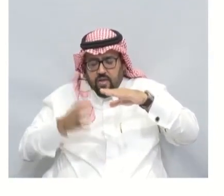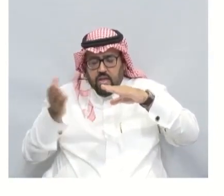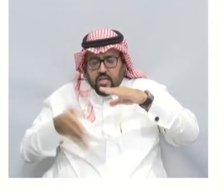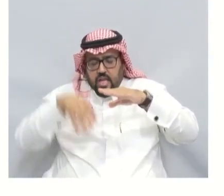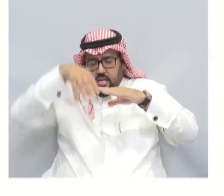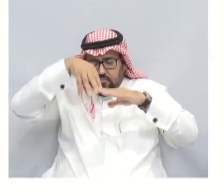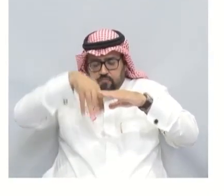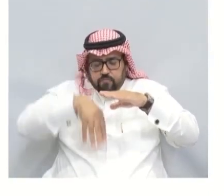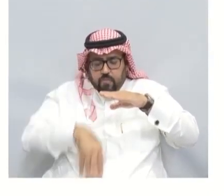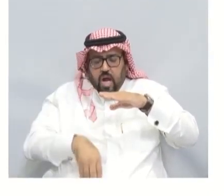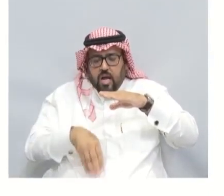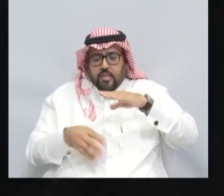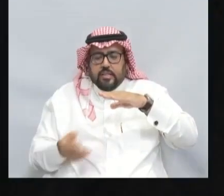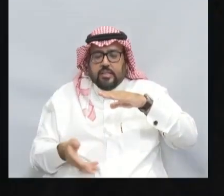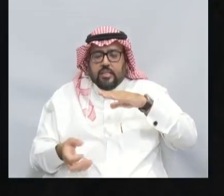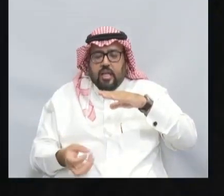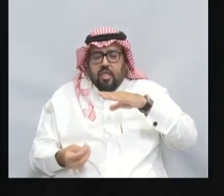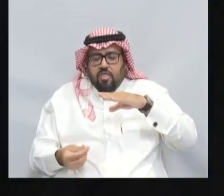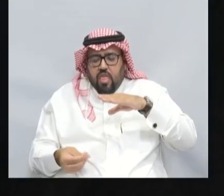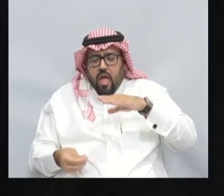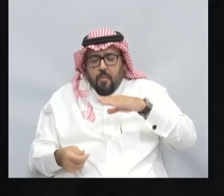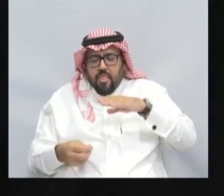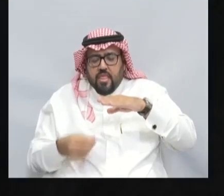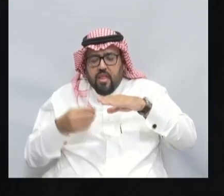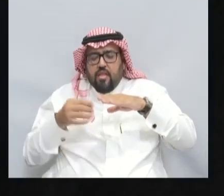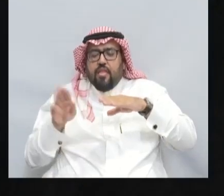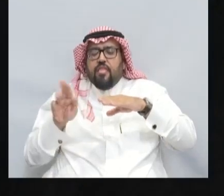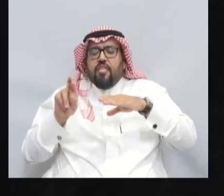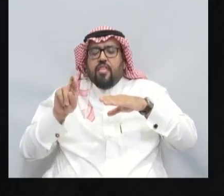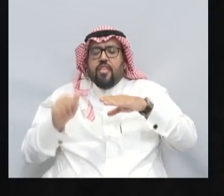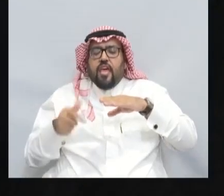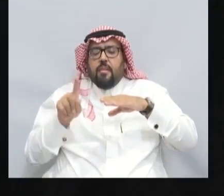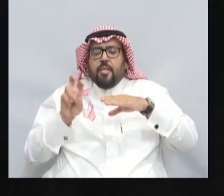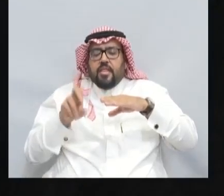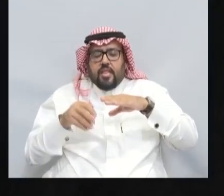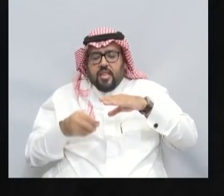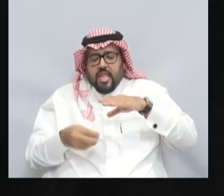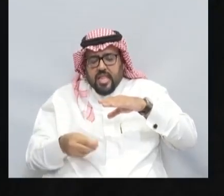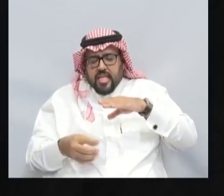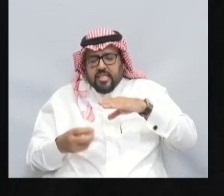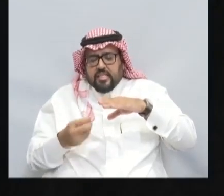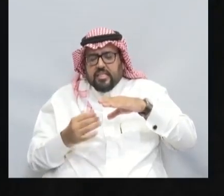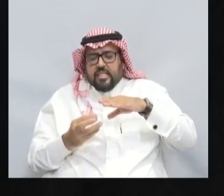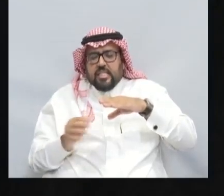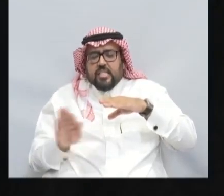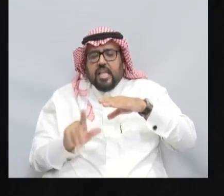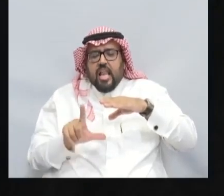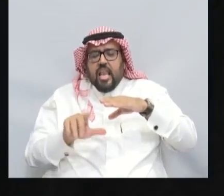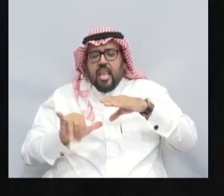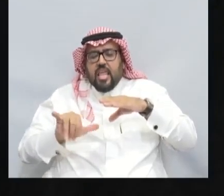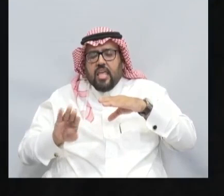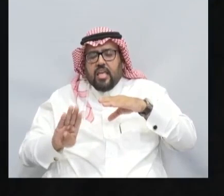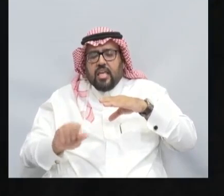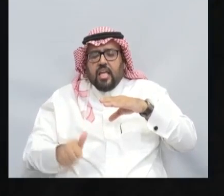غاصة الصفائح، ثم ذابت، انصهرت، صهارة تكونت عندي فيها مواد سيليكا.